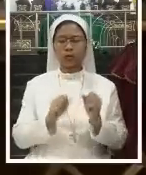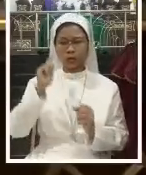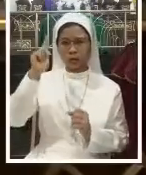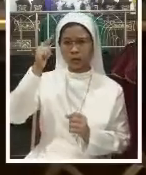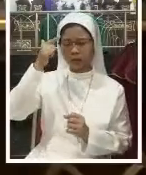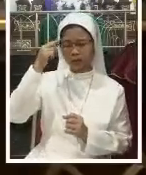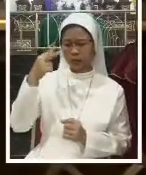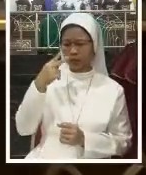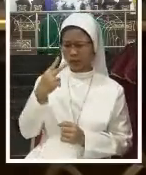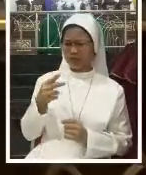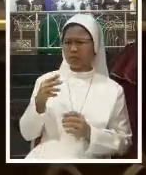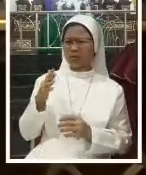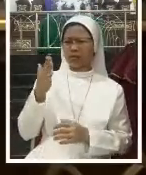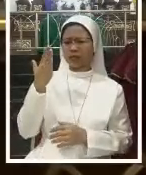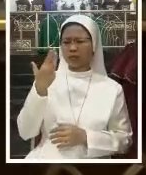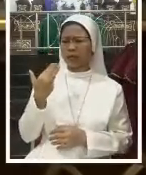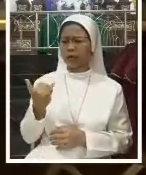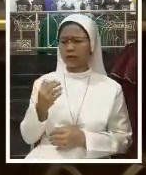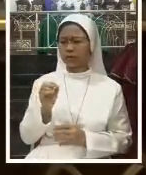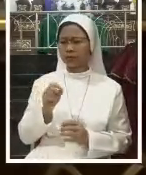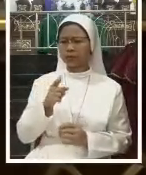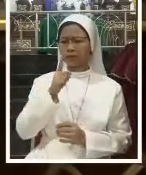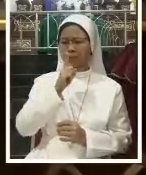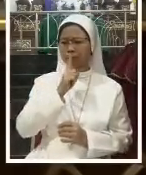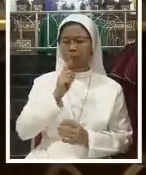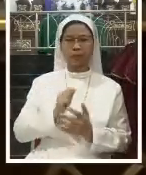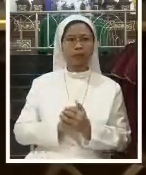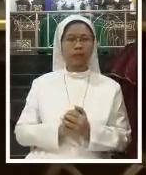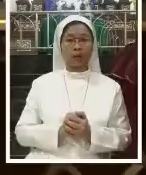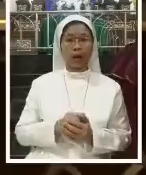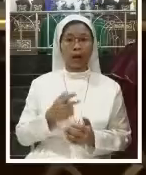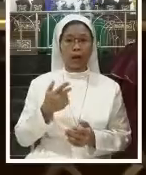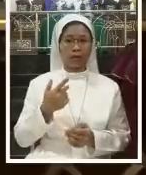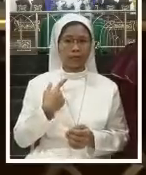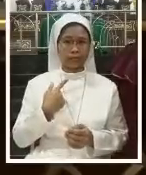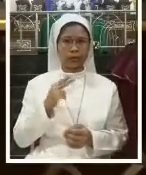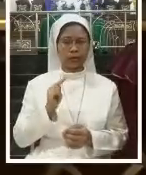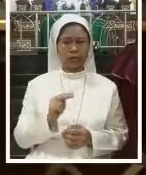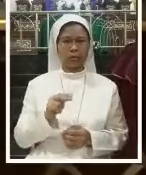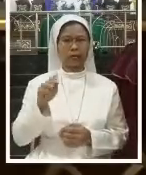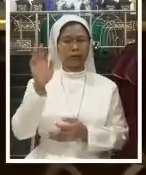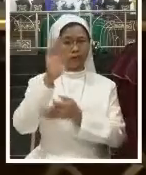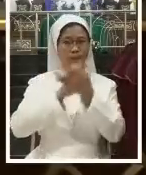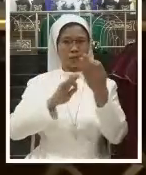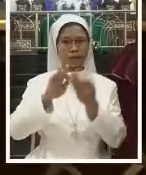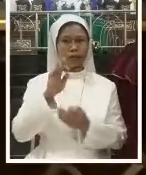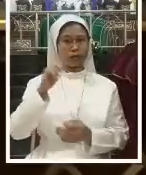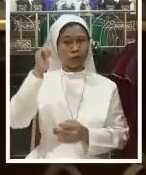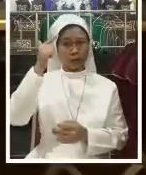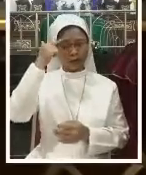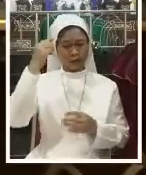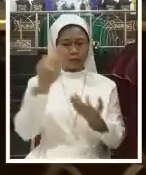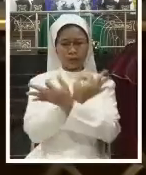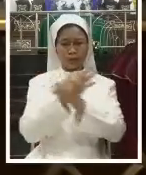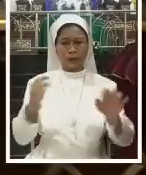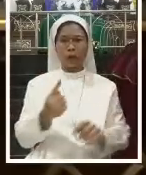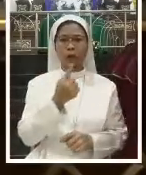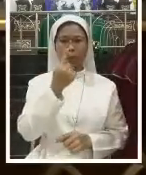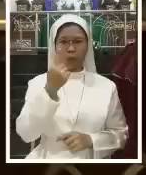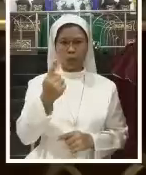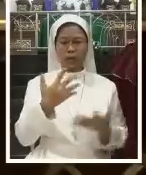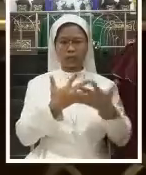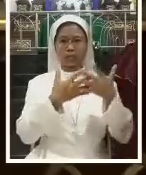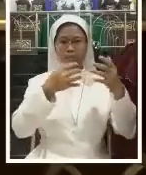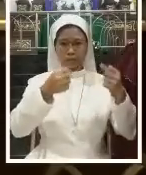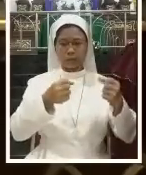gobernador. Lambang fiesta kinakaugalian kan gobernador magbutas sa katawohan nin sarong bilanggo